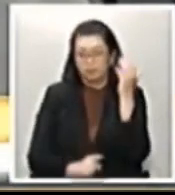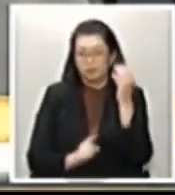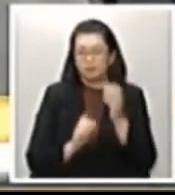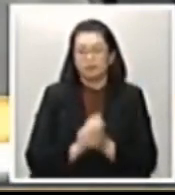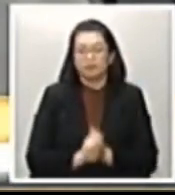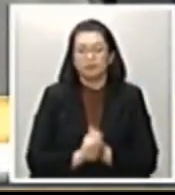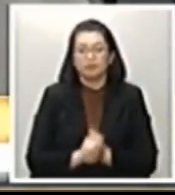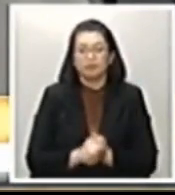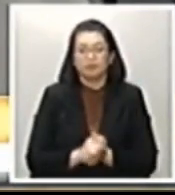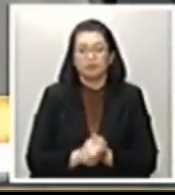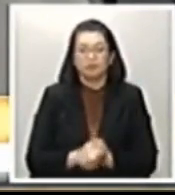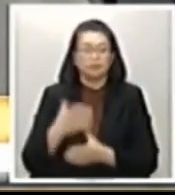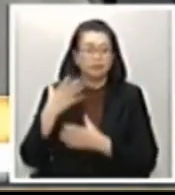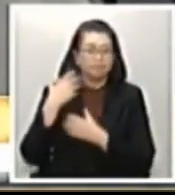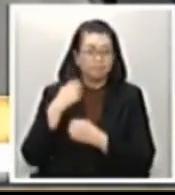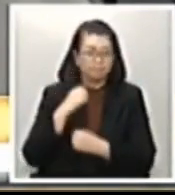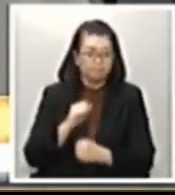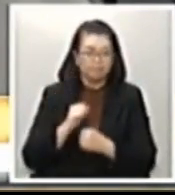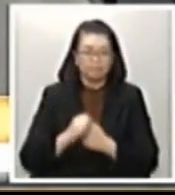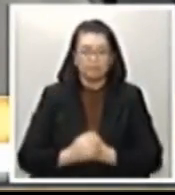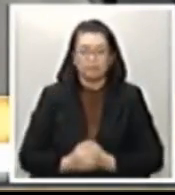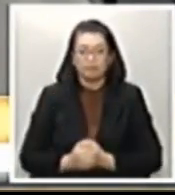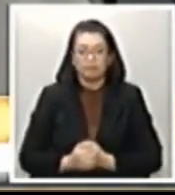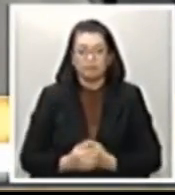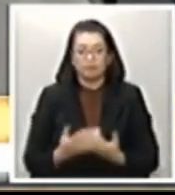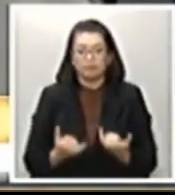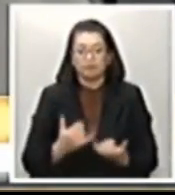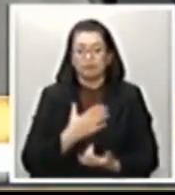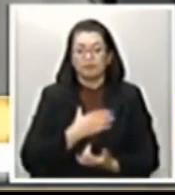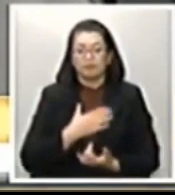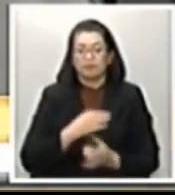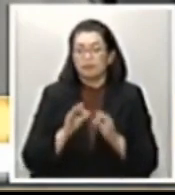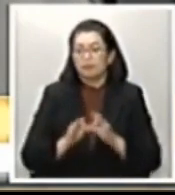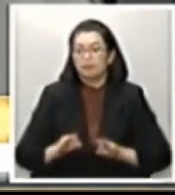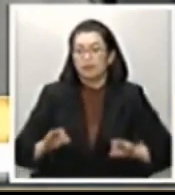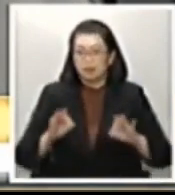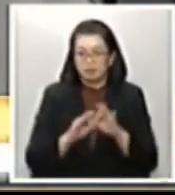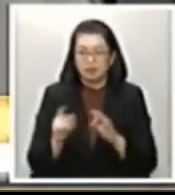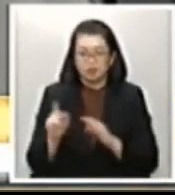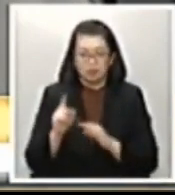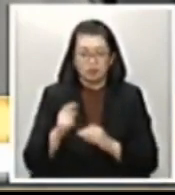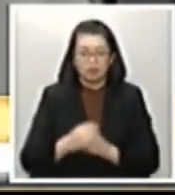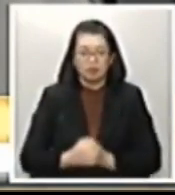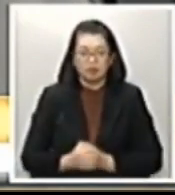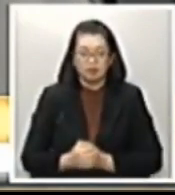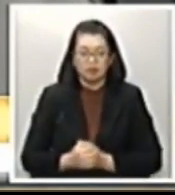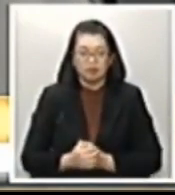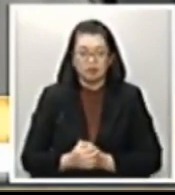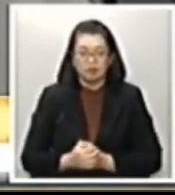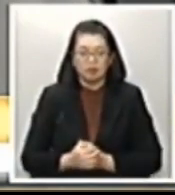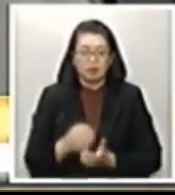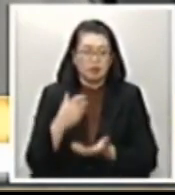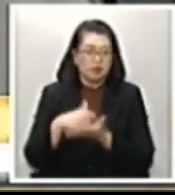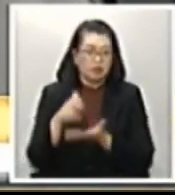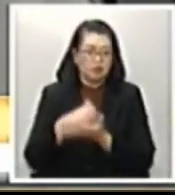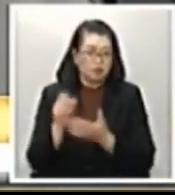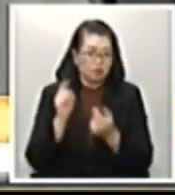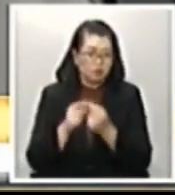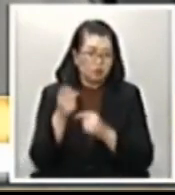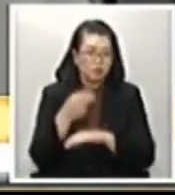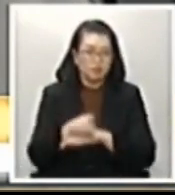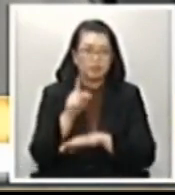ย์เขตอำเภอทุ่งสงบางขันท่านประธานครับวันนี้ผมมีเรื่องสำคัญที่จะมากราบเรียนท่านประธ